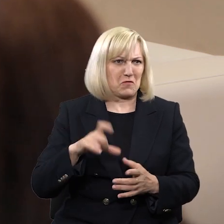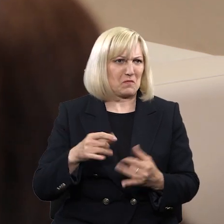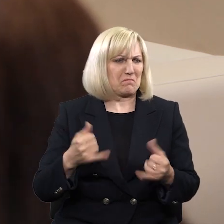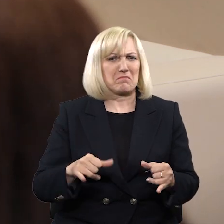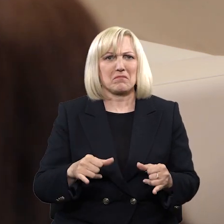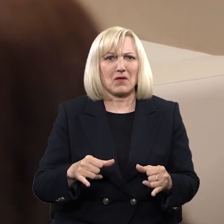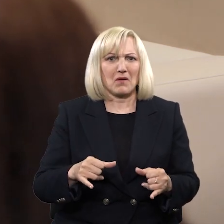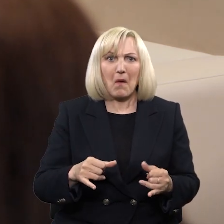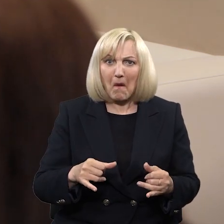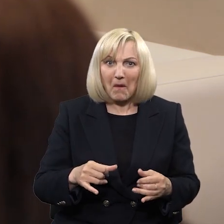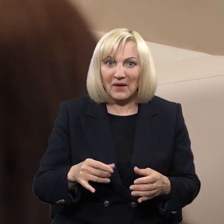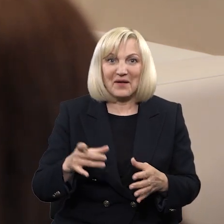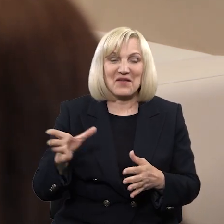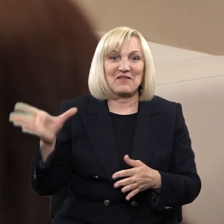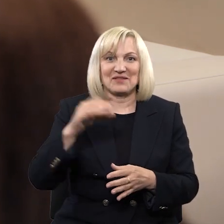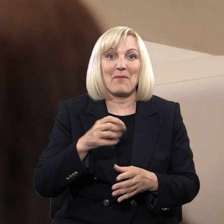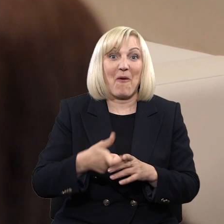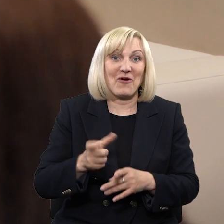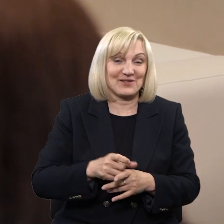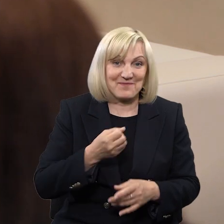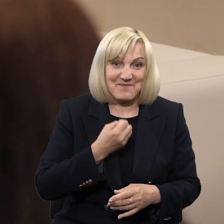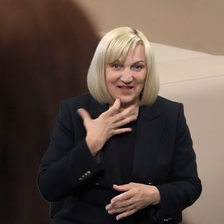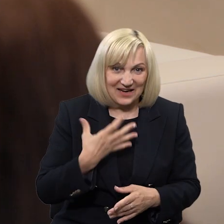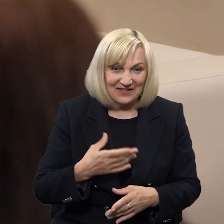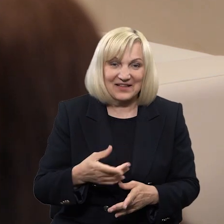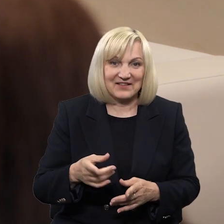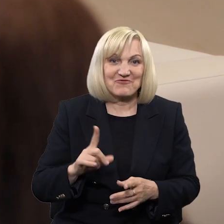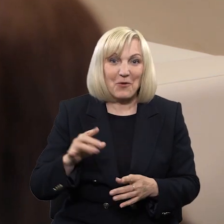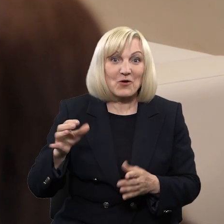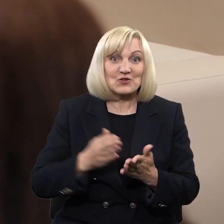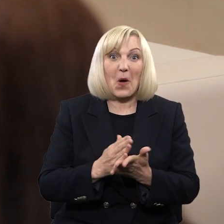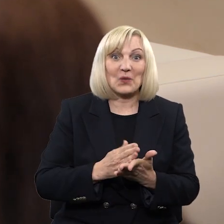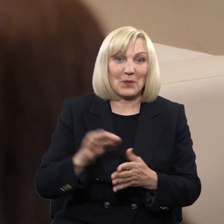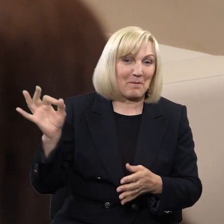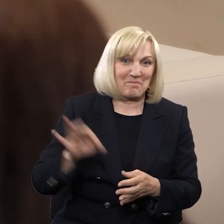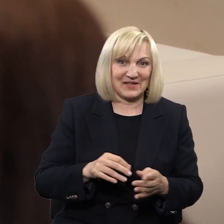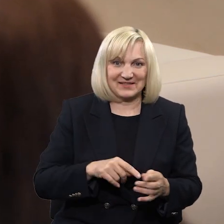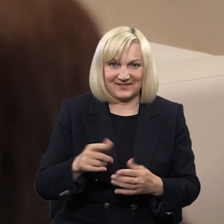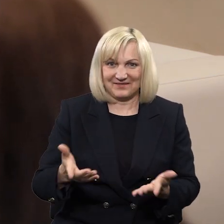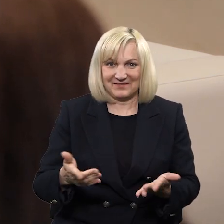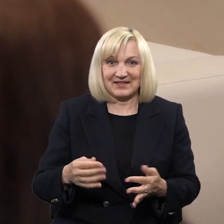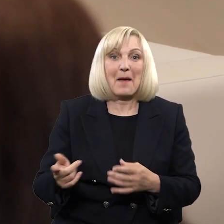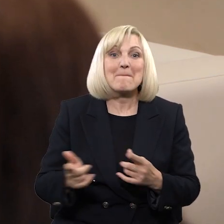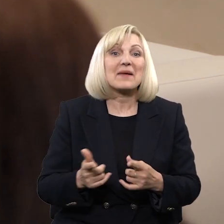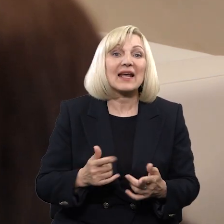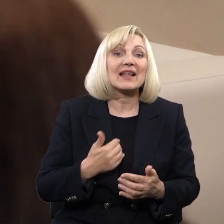людям прям очень как там сказал зашло залетело людям взлетела сотрудником залетела Я ему сказала Господи Приготовьте пожалуйста хотя